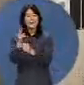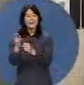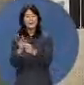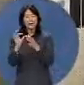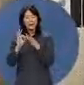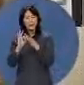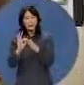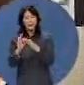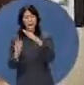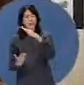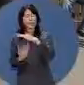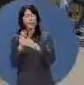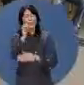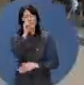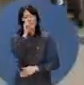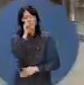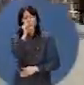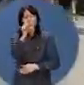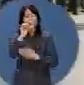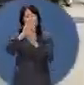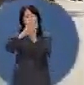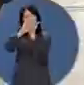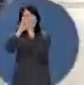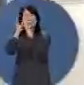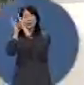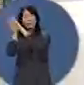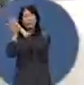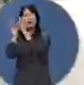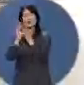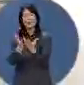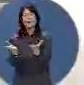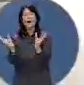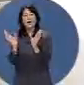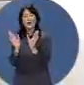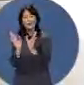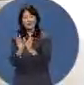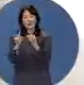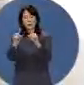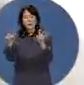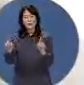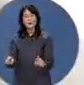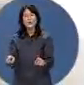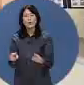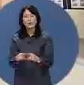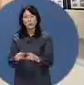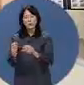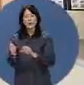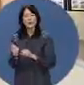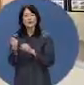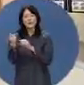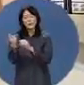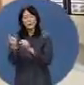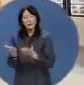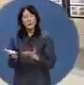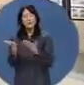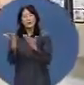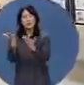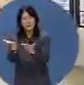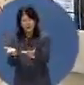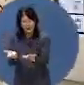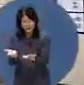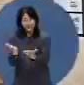最優秀賞を受賞した紅葉大ひりの会に症状と検証プレートが手渡されまし